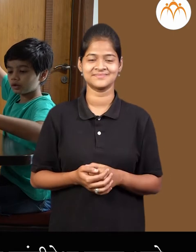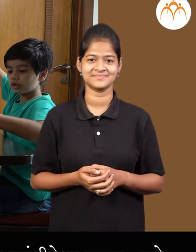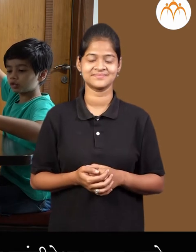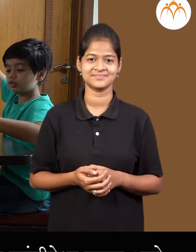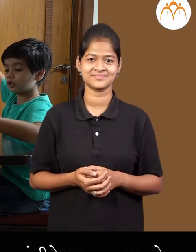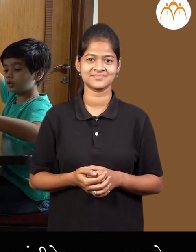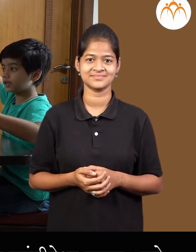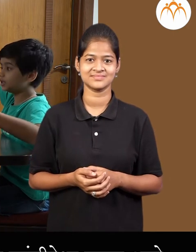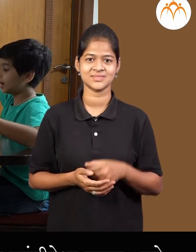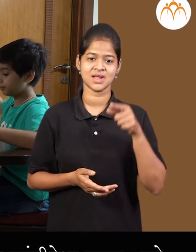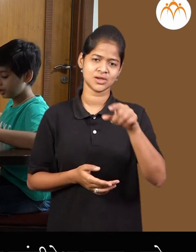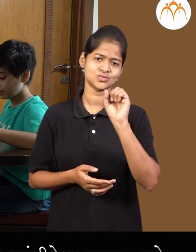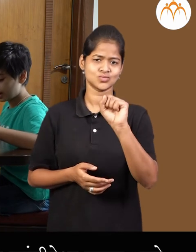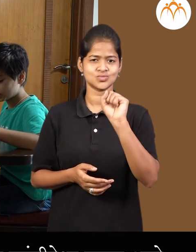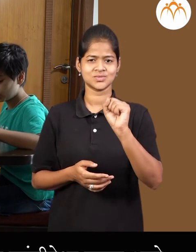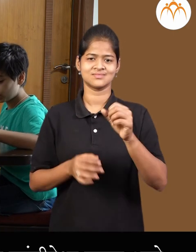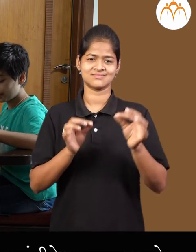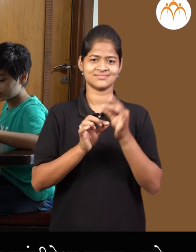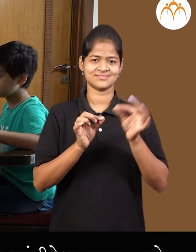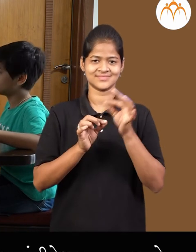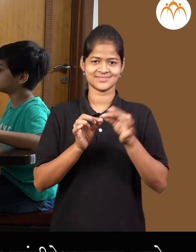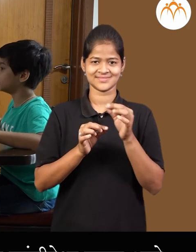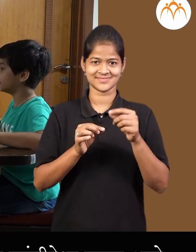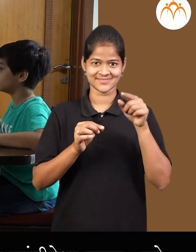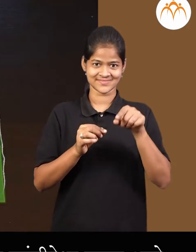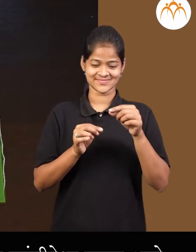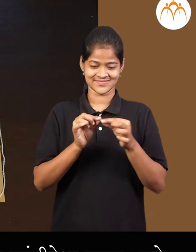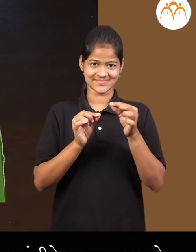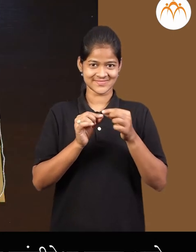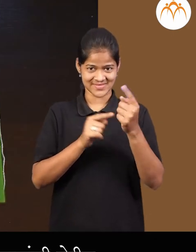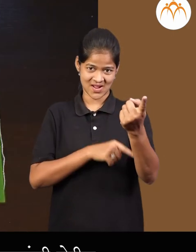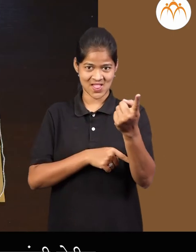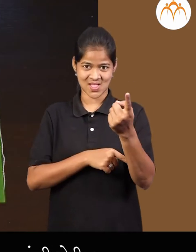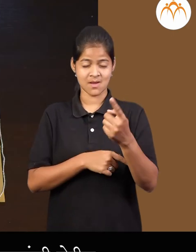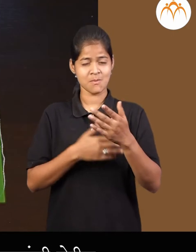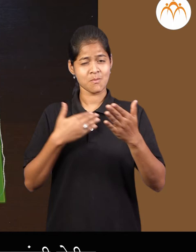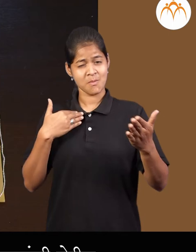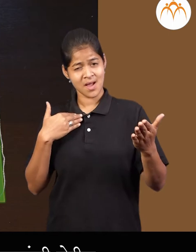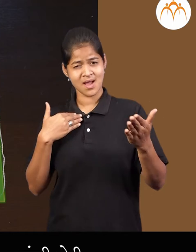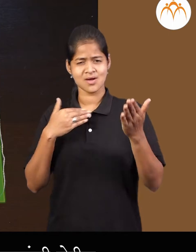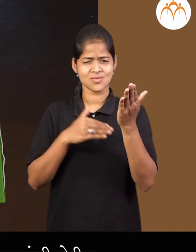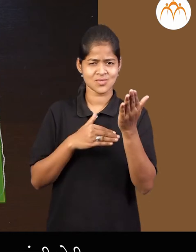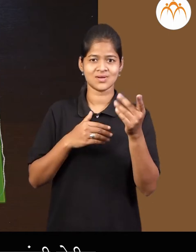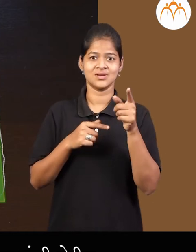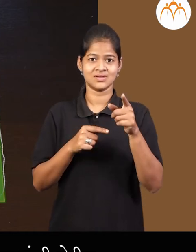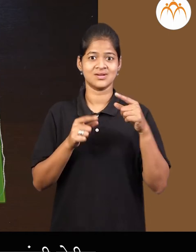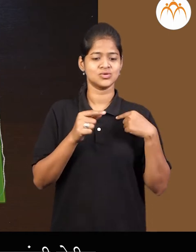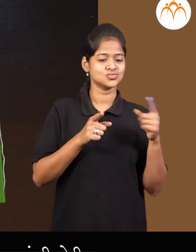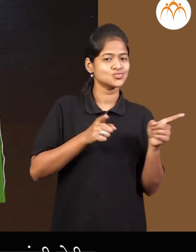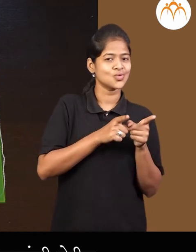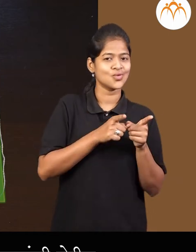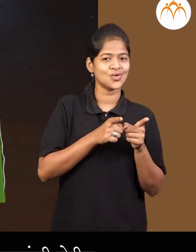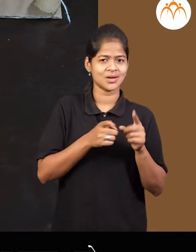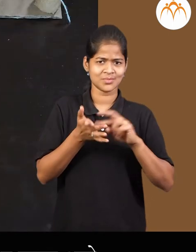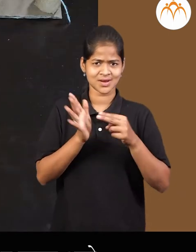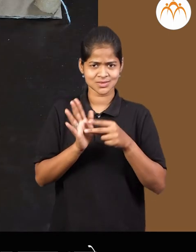अरे तुझ्या दोऱ्याची लांबी माझ्या दोऱ्यापेक्षा जास्ती आहे. म्हणजे तुझ्या पुठ्ठ्याच्या चारही बाजूंची